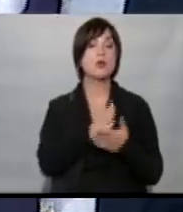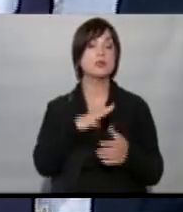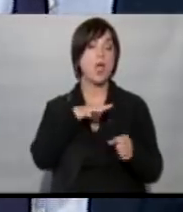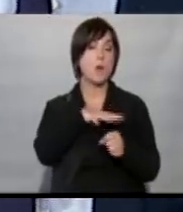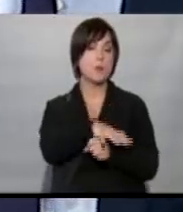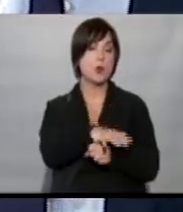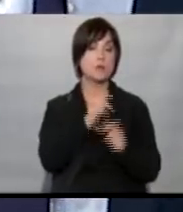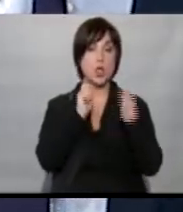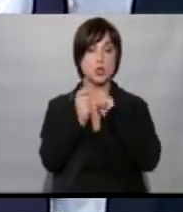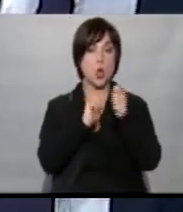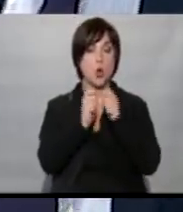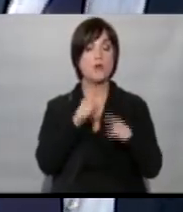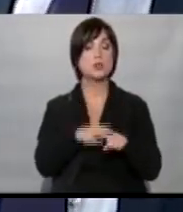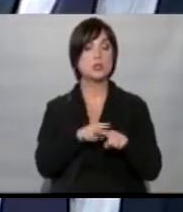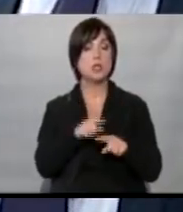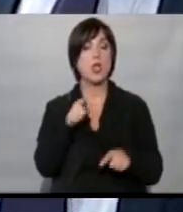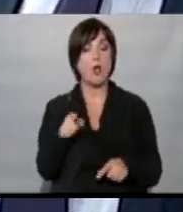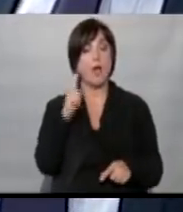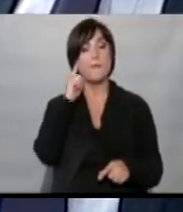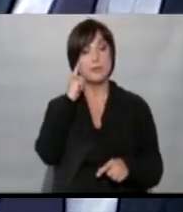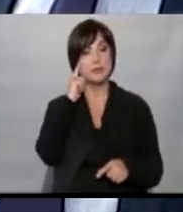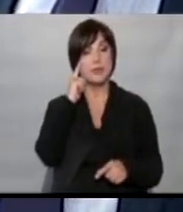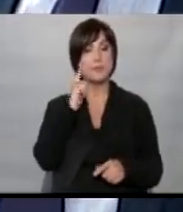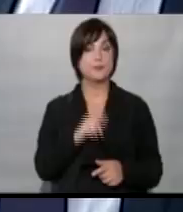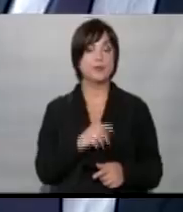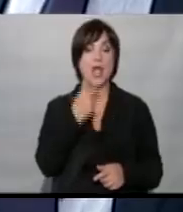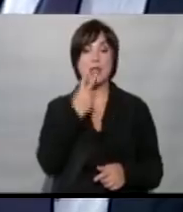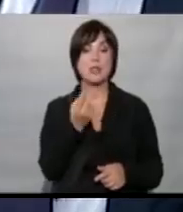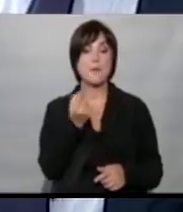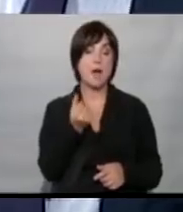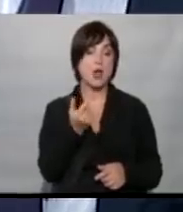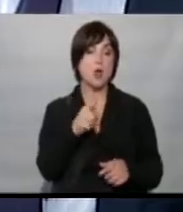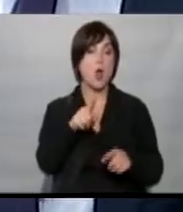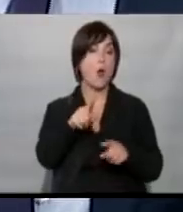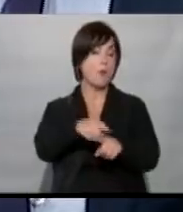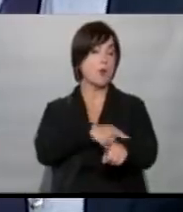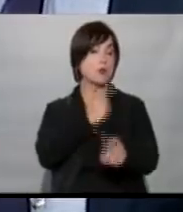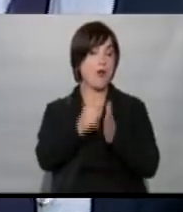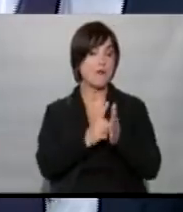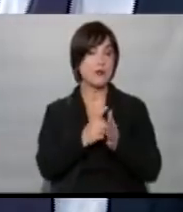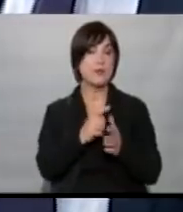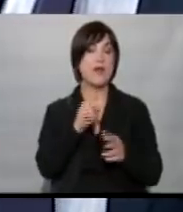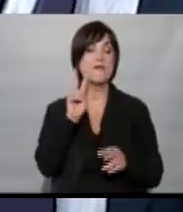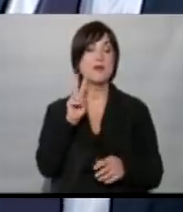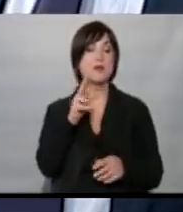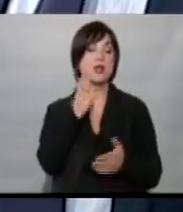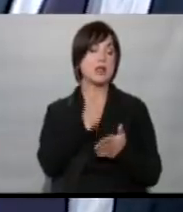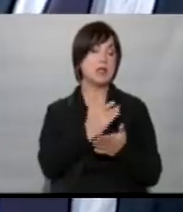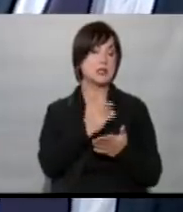против договорот со Грција. И во таа смисла мислам дека гледано малку подолгорочно, ВМРО-ДПМН е раскрсти со